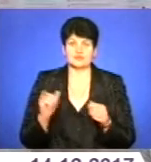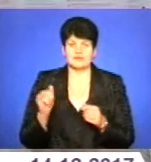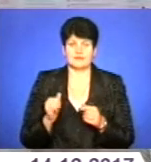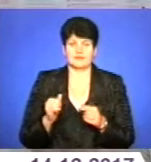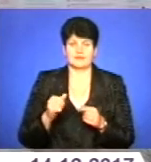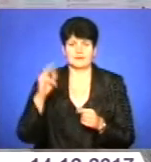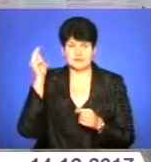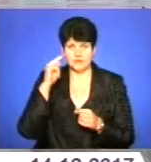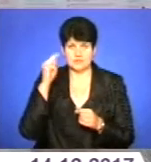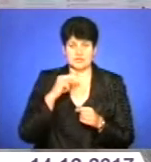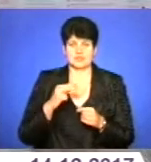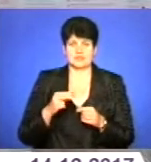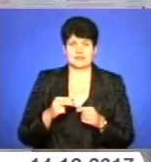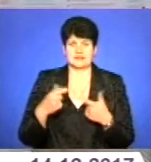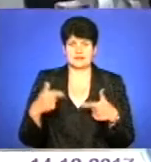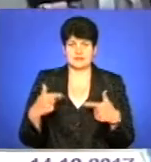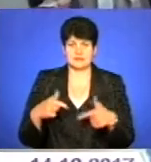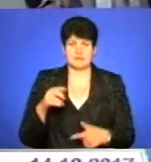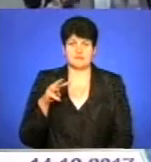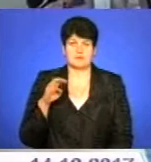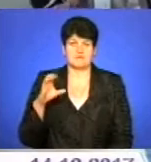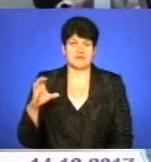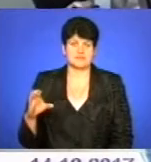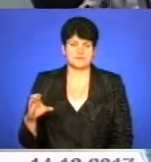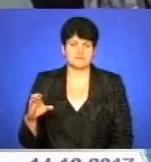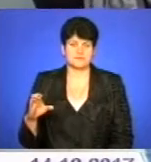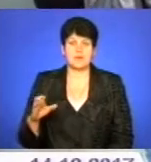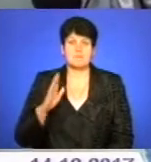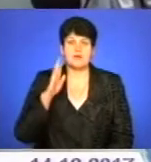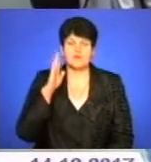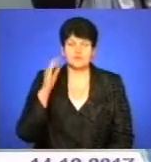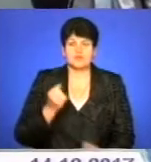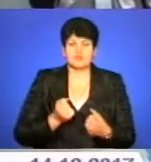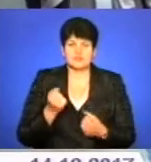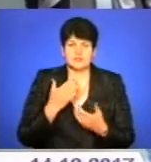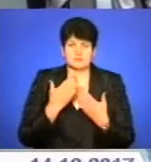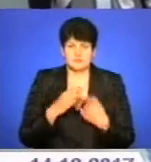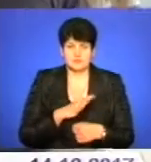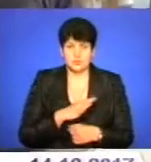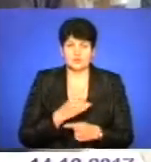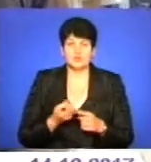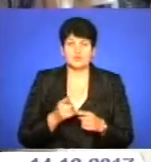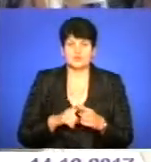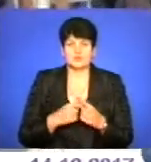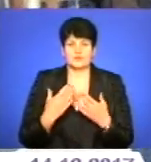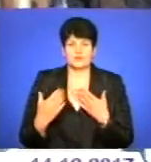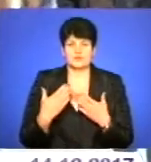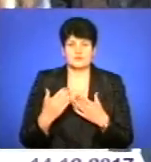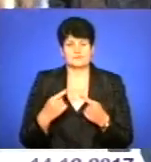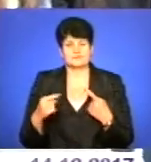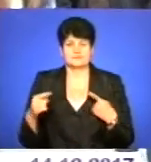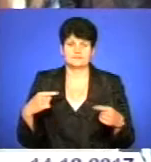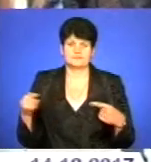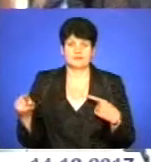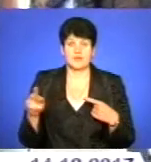іспитів в сервісних центрах МВС. Майбутні водії, з якими ми поспілкувалися, до цього нововведення ставляться